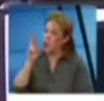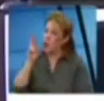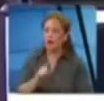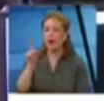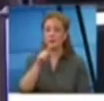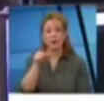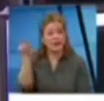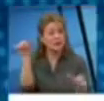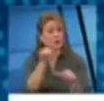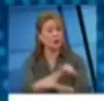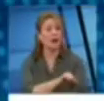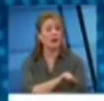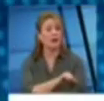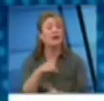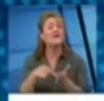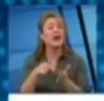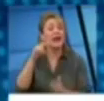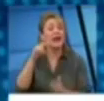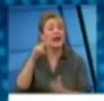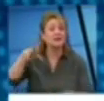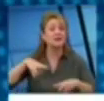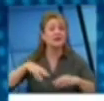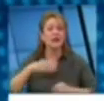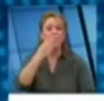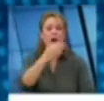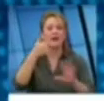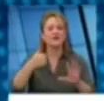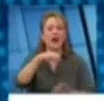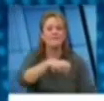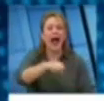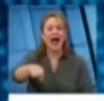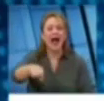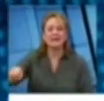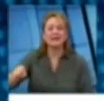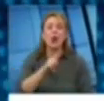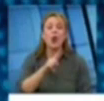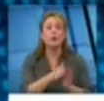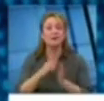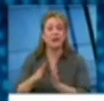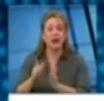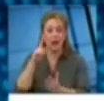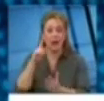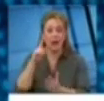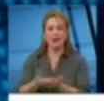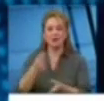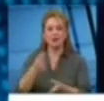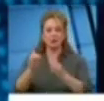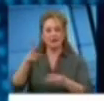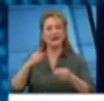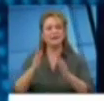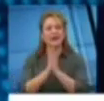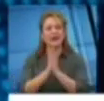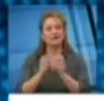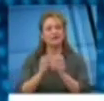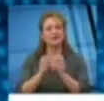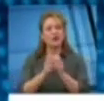גנץ הסכים ל-46 מאחזים בלתי מוסדרים. היועץ המשפטי לממשלה ביקש אורכה, בני גנץ בסוף לא הסניר